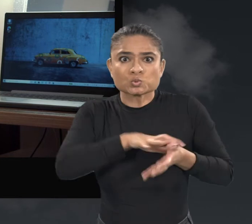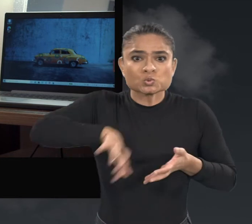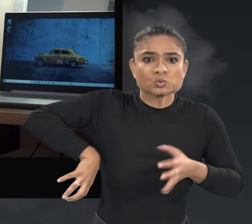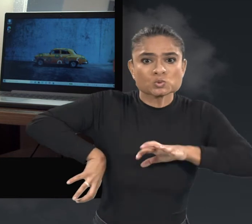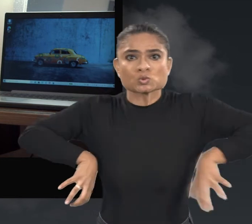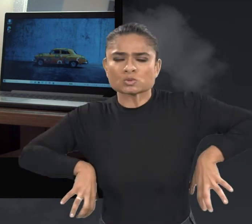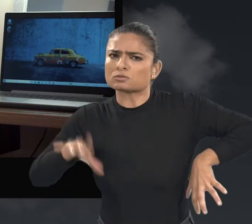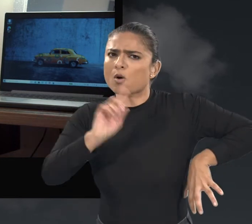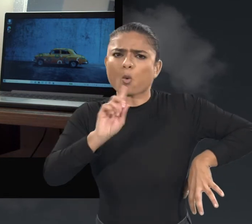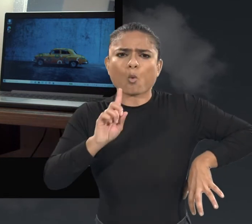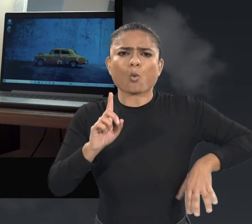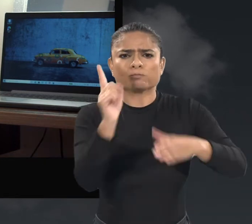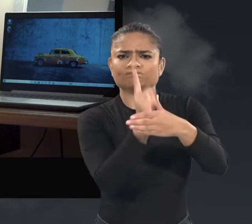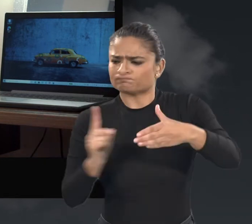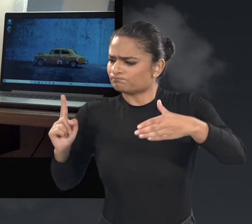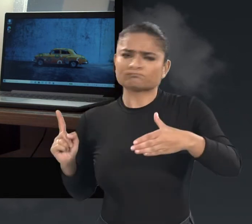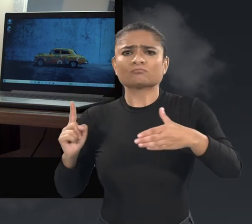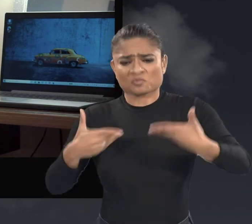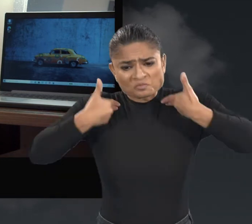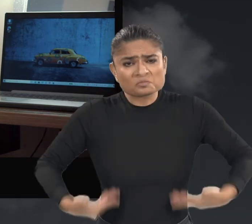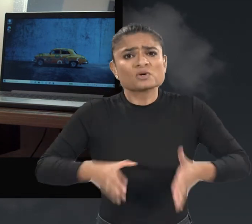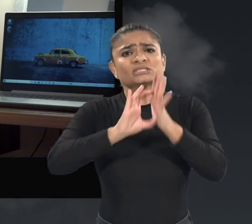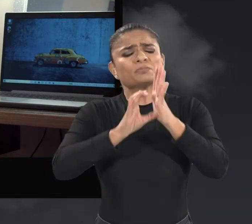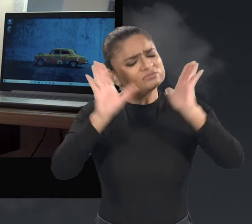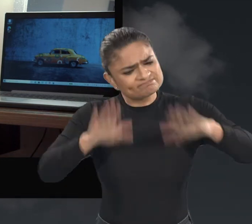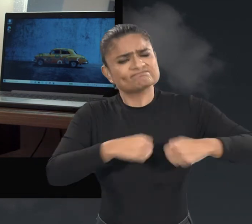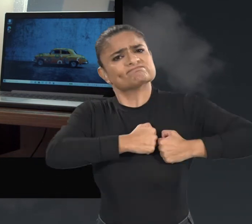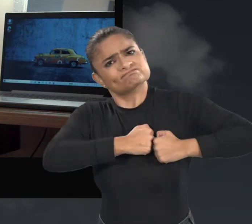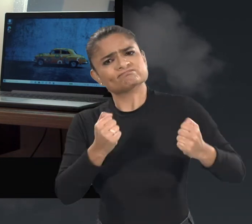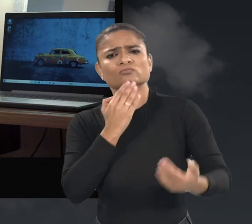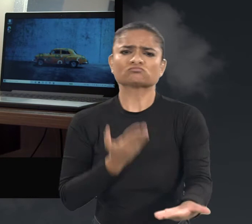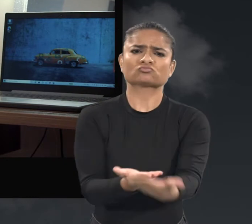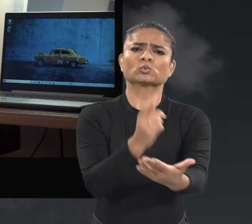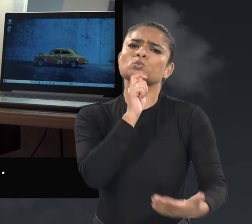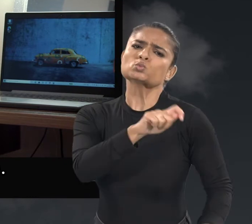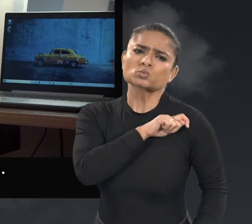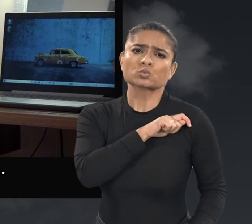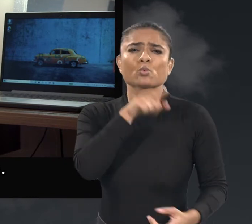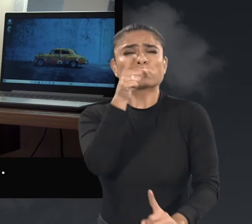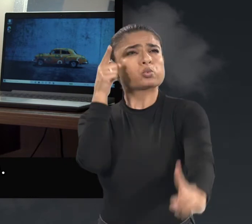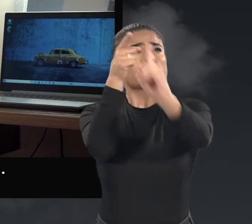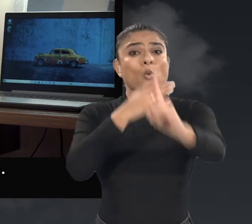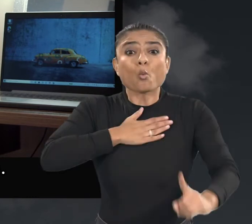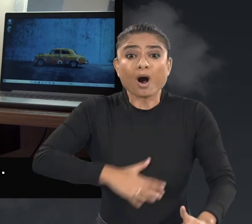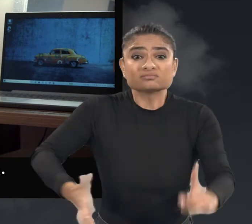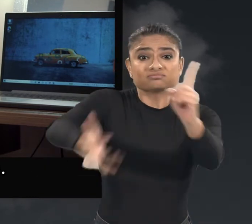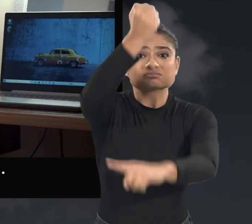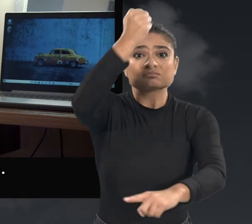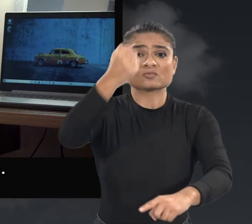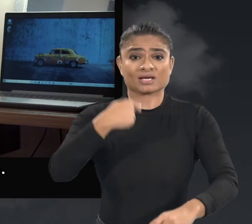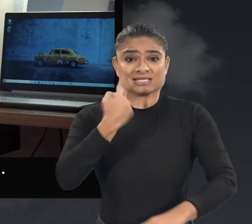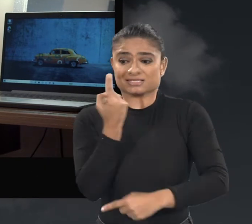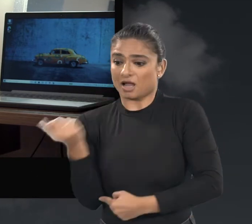te kruip in hy donker hoeke nie. Om eerlik te wees met wie jy is en wat jy wil hê die lewe